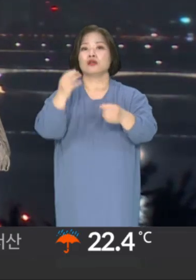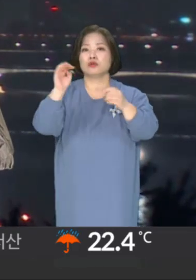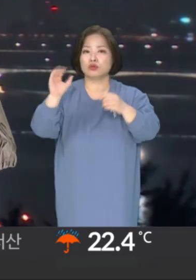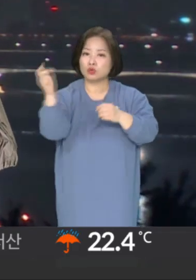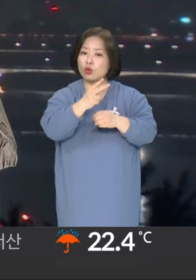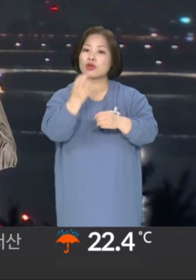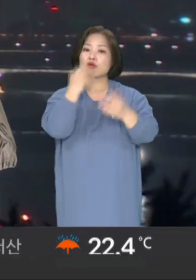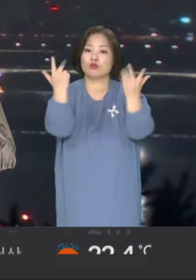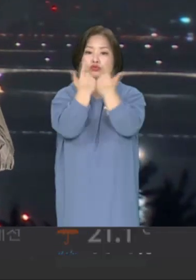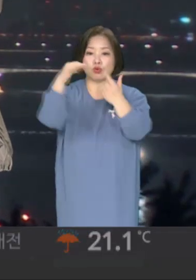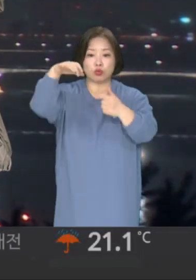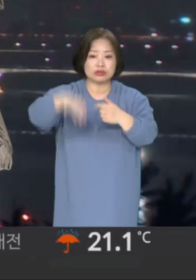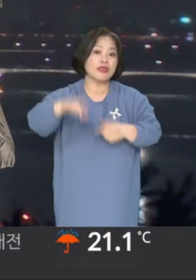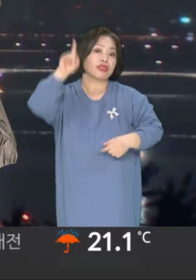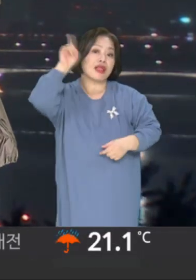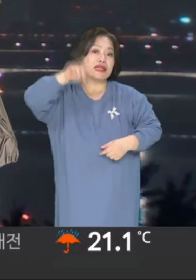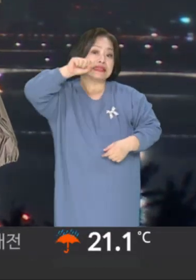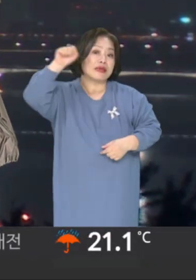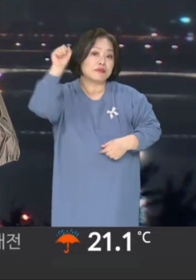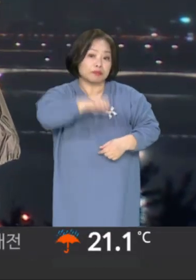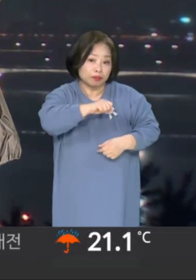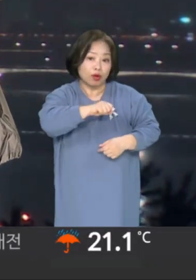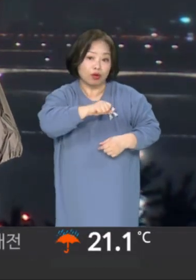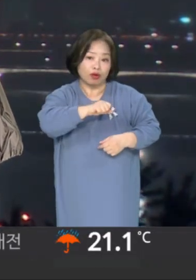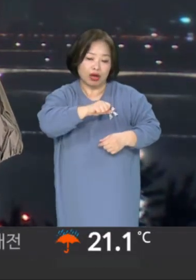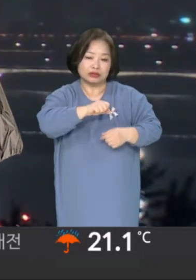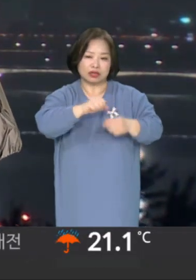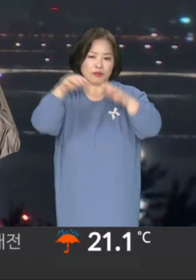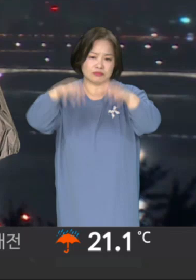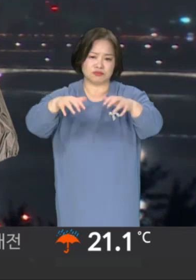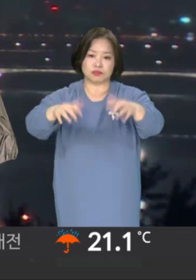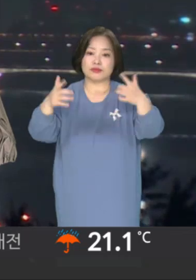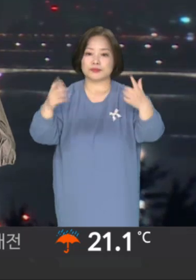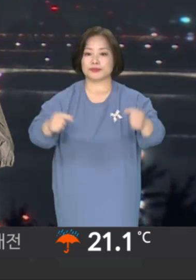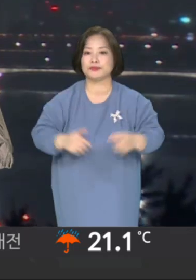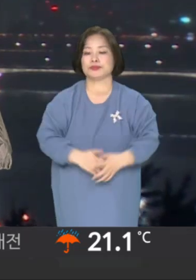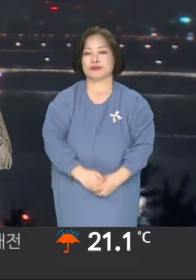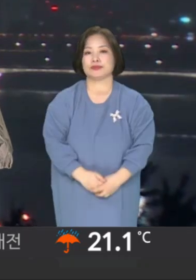경기북서부 지역은 모레 새벽까지 이어지겠습니다 날씨 전해드렸습니다